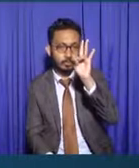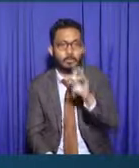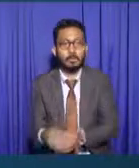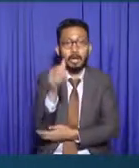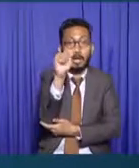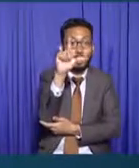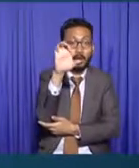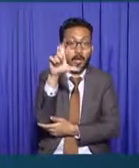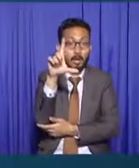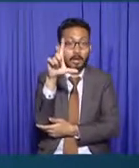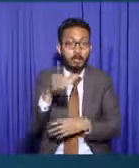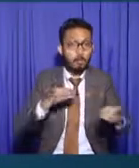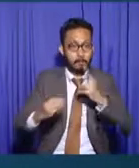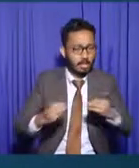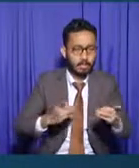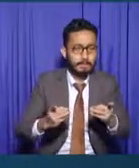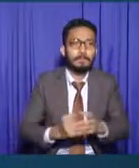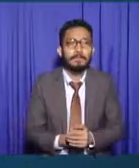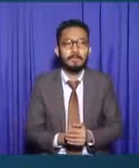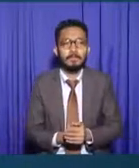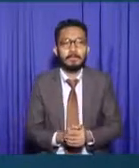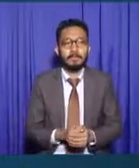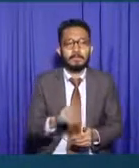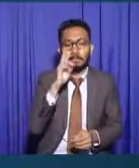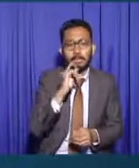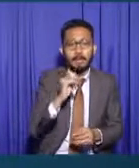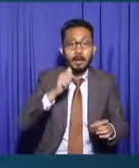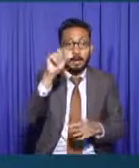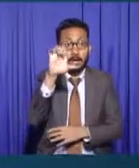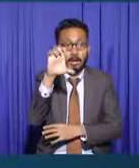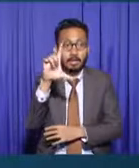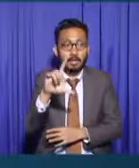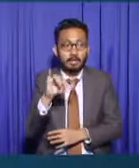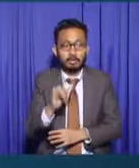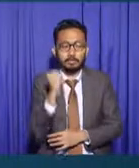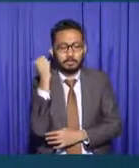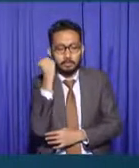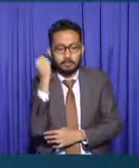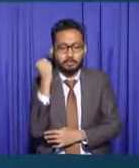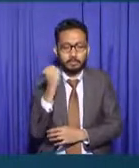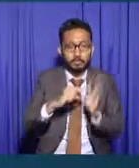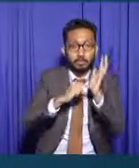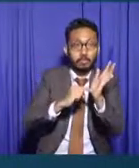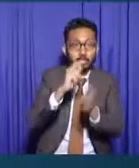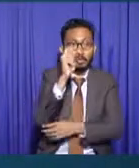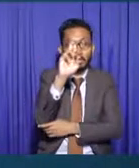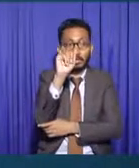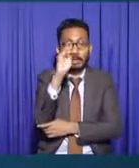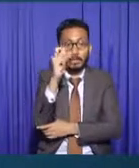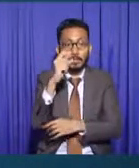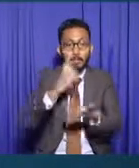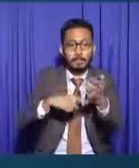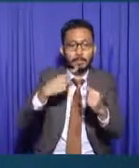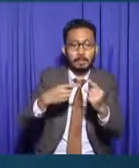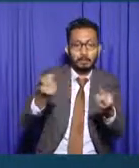merupakan Alil yang senantiasa menunjukkan triknya apabila